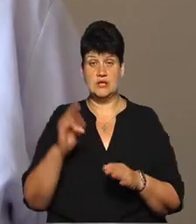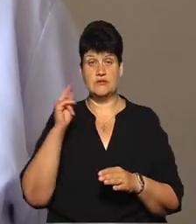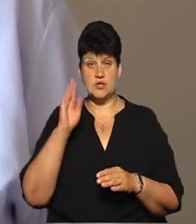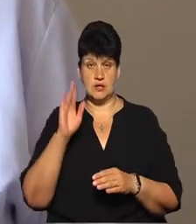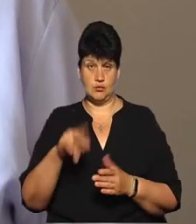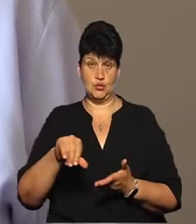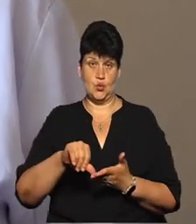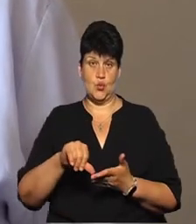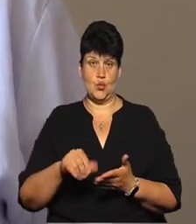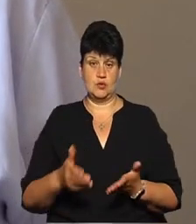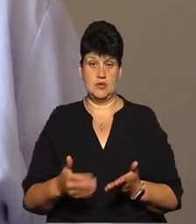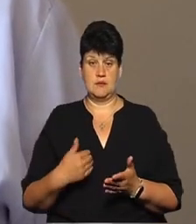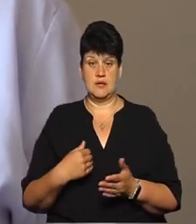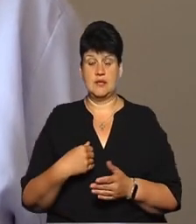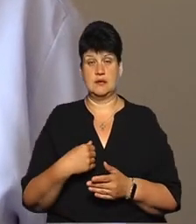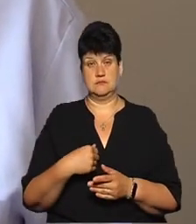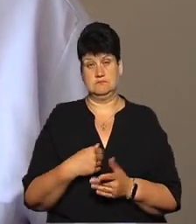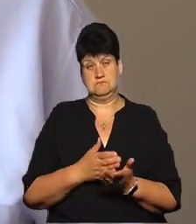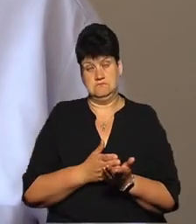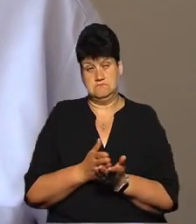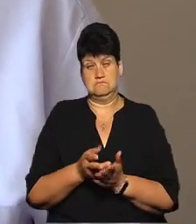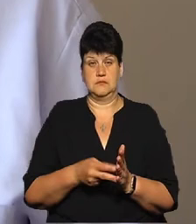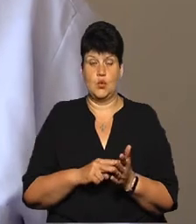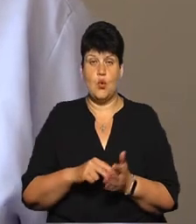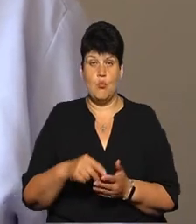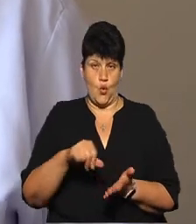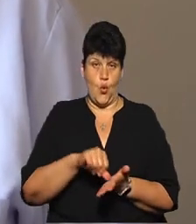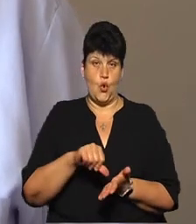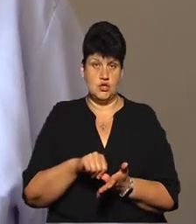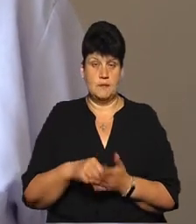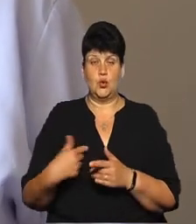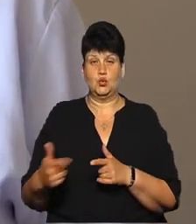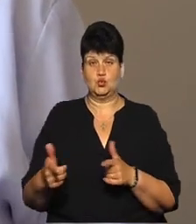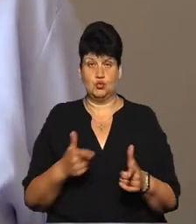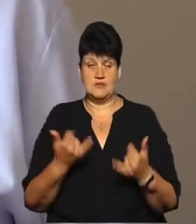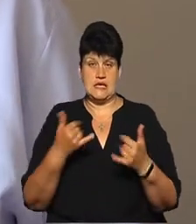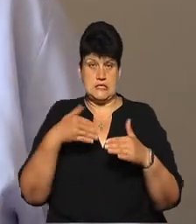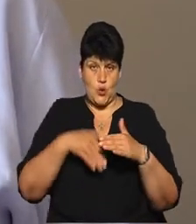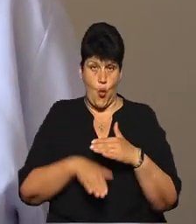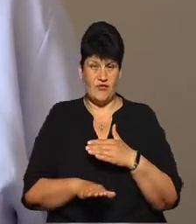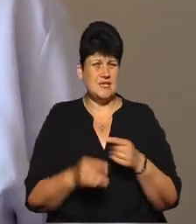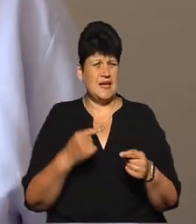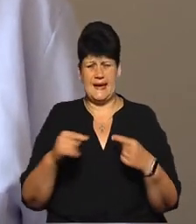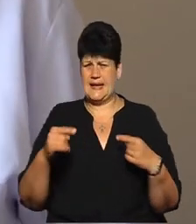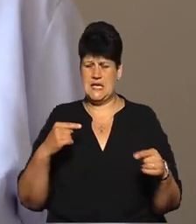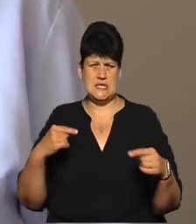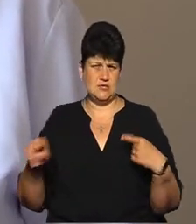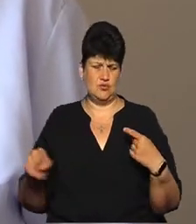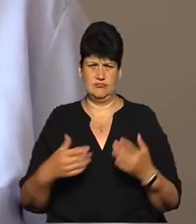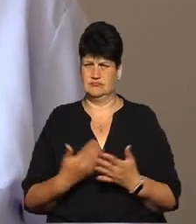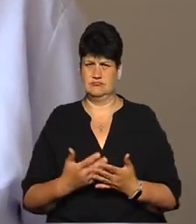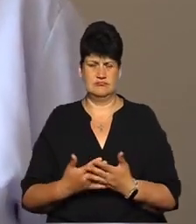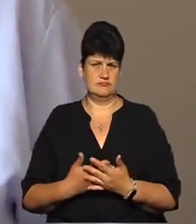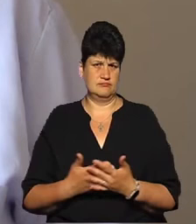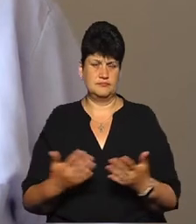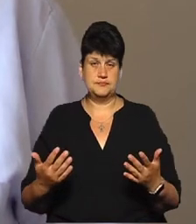Ми орієнтуємось на очне. В нас готуються зараз сховища різного типу.